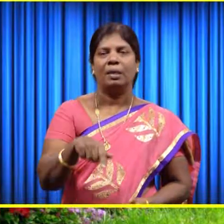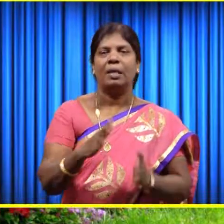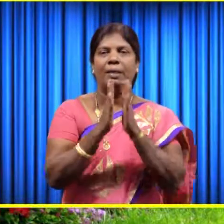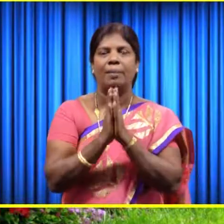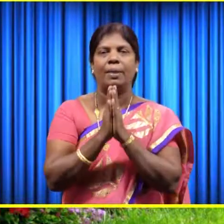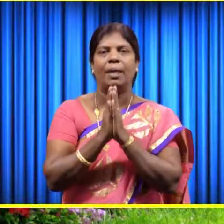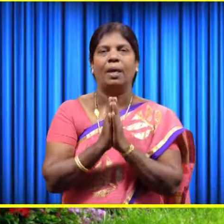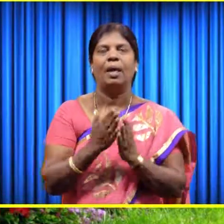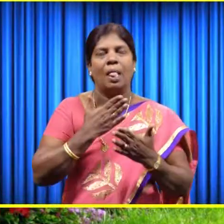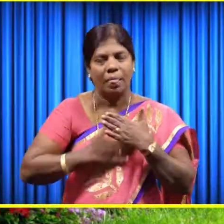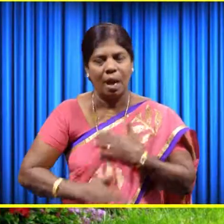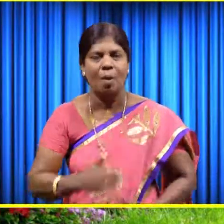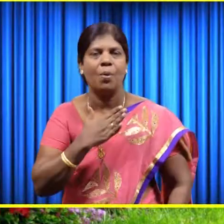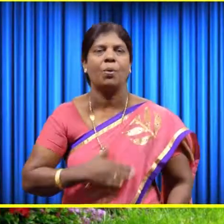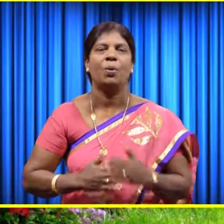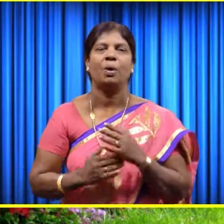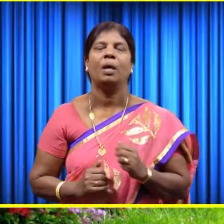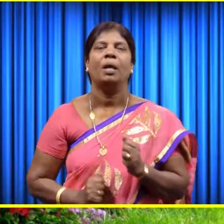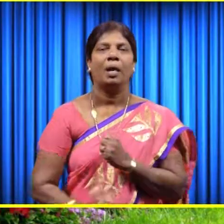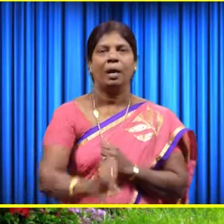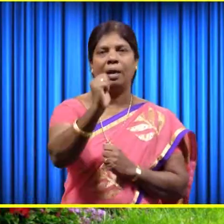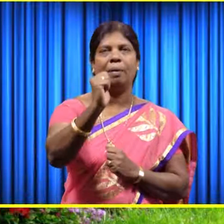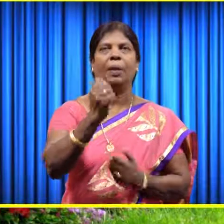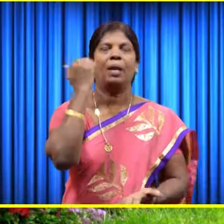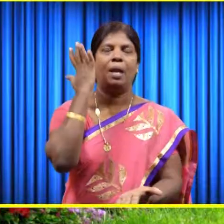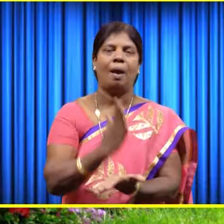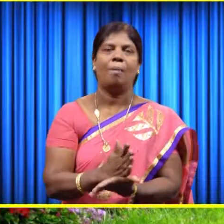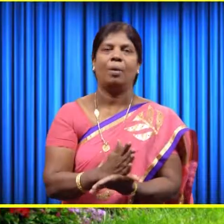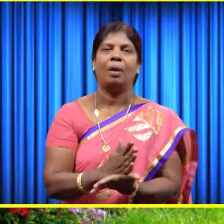ஆமென். என்ன நண்பர்களே, இந்த ஜெபத்தை நீங்கள் தாழ்மையோடு